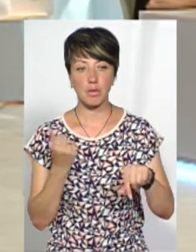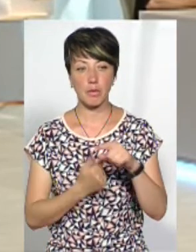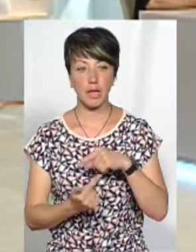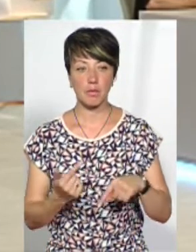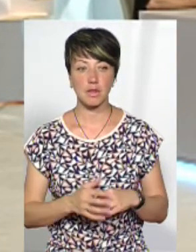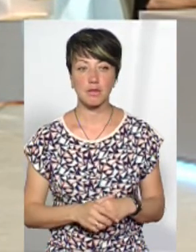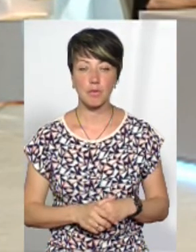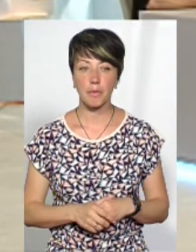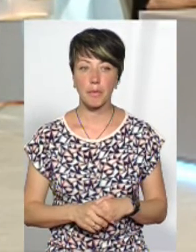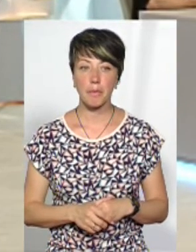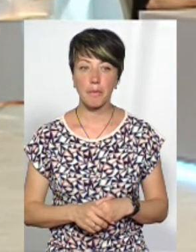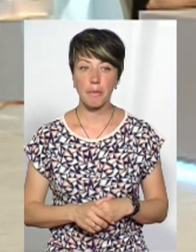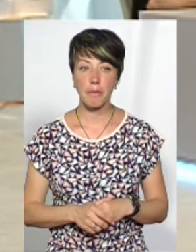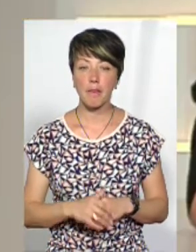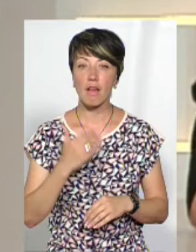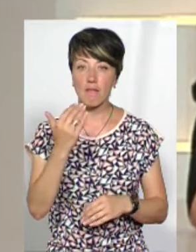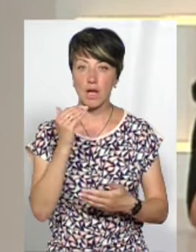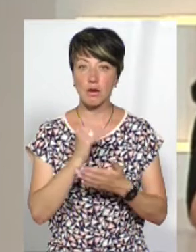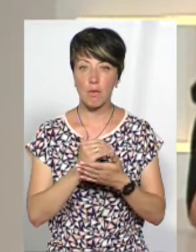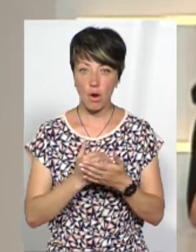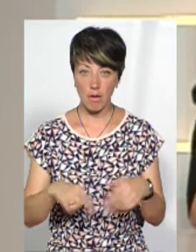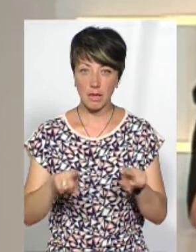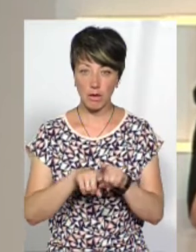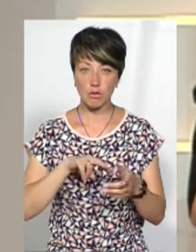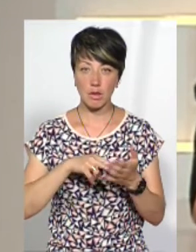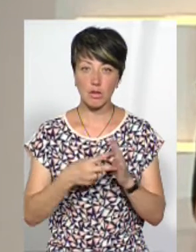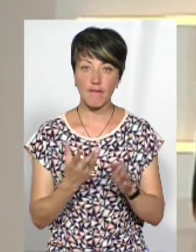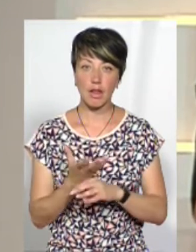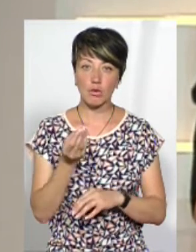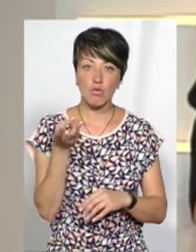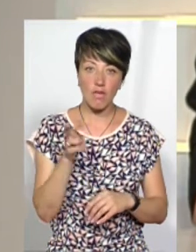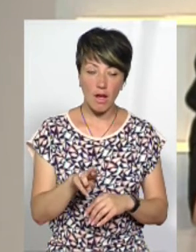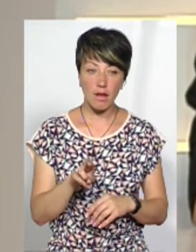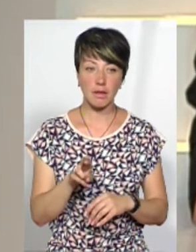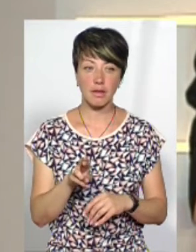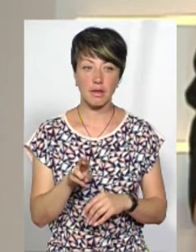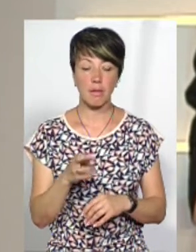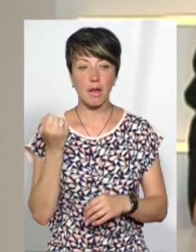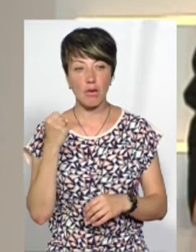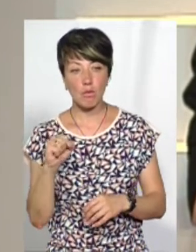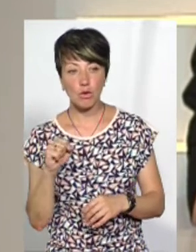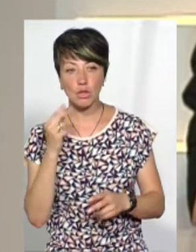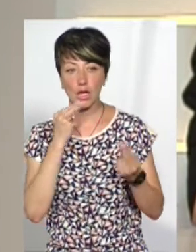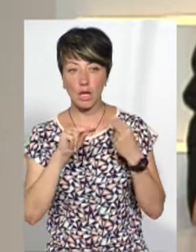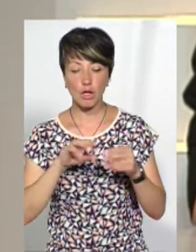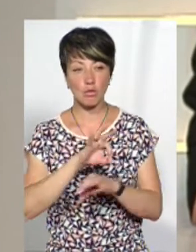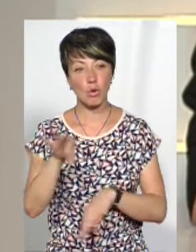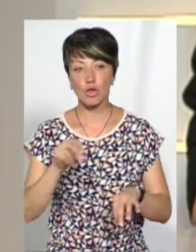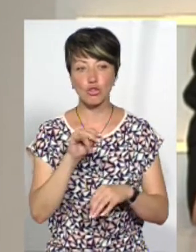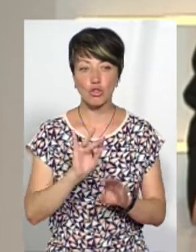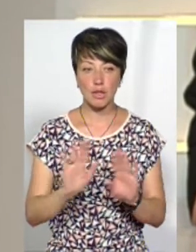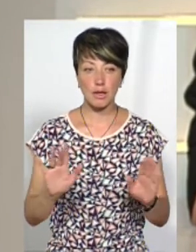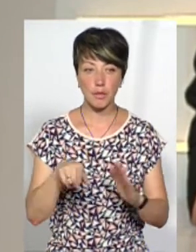підприємство. А ось ваша програма, вона також передбачає якесь фінансування, буде фінансування переможців на кращих проєктів чи